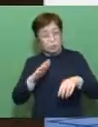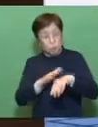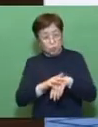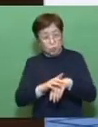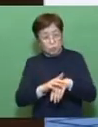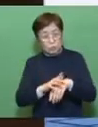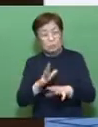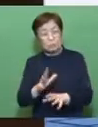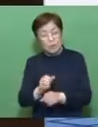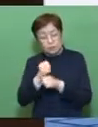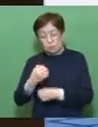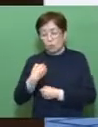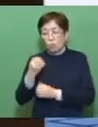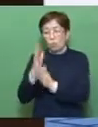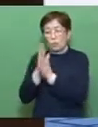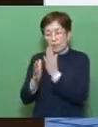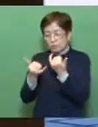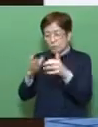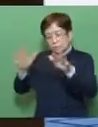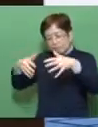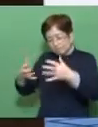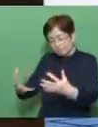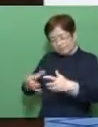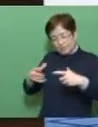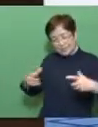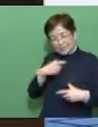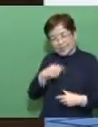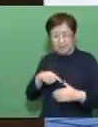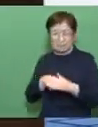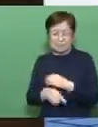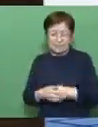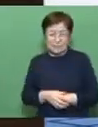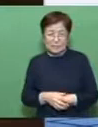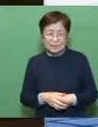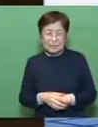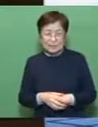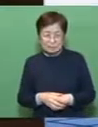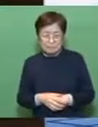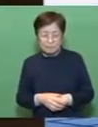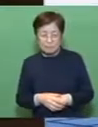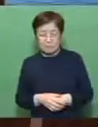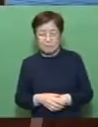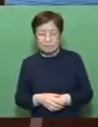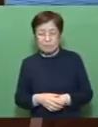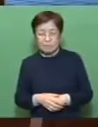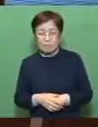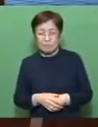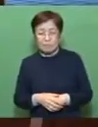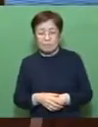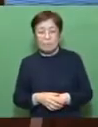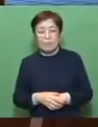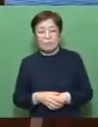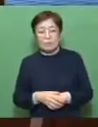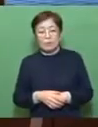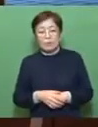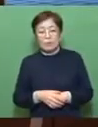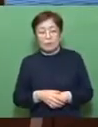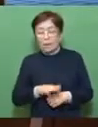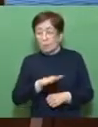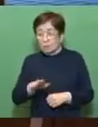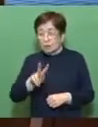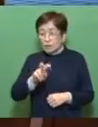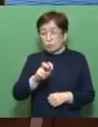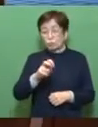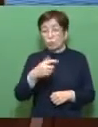ということでもあるわけですねこのね社会増の問題って非常に重要なんですと言いますのはあの